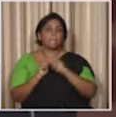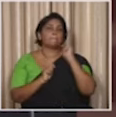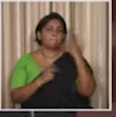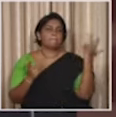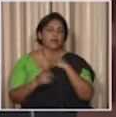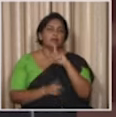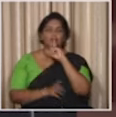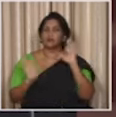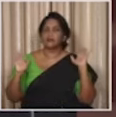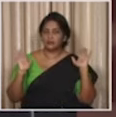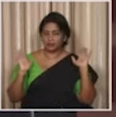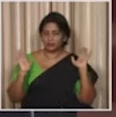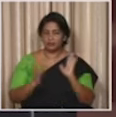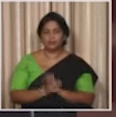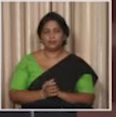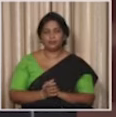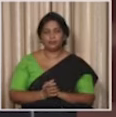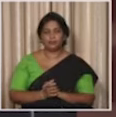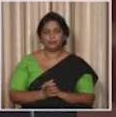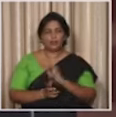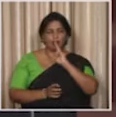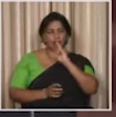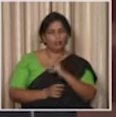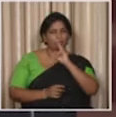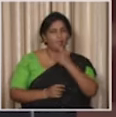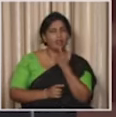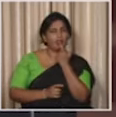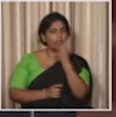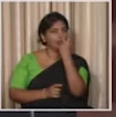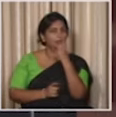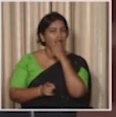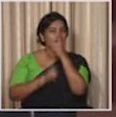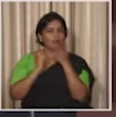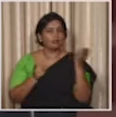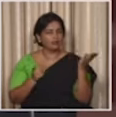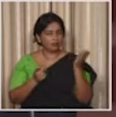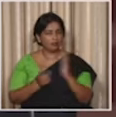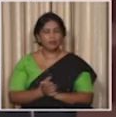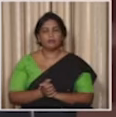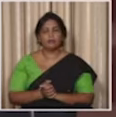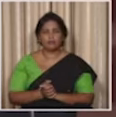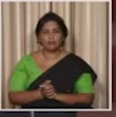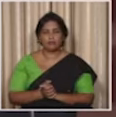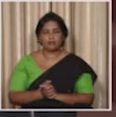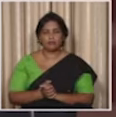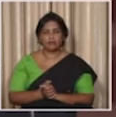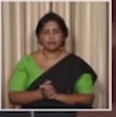හැරෙන හැරෙන පැත්තට දිව දෙකේ කතා. ya,